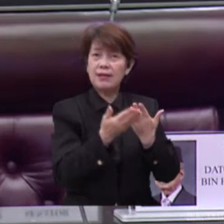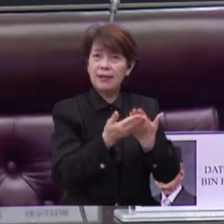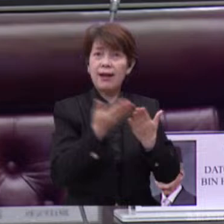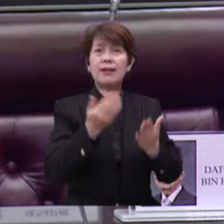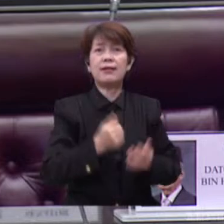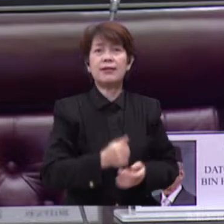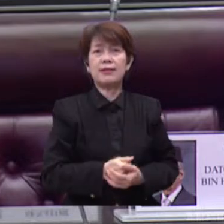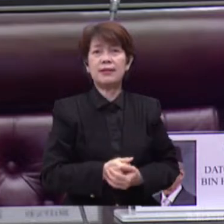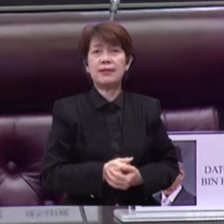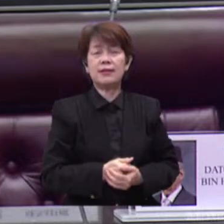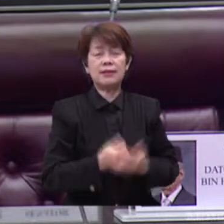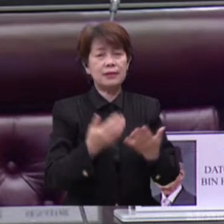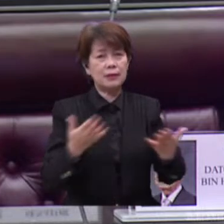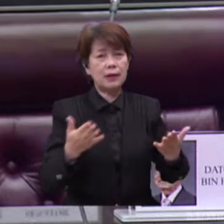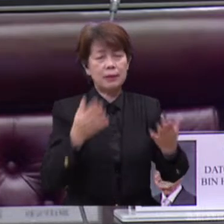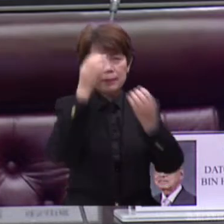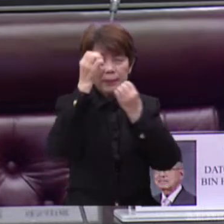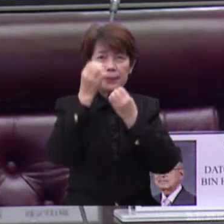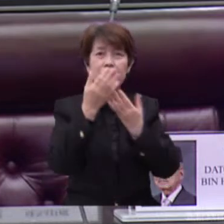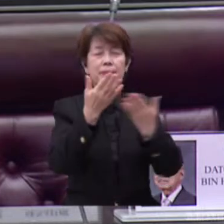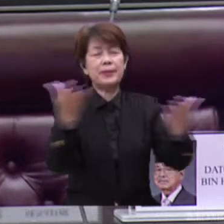untuk maleman